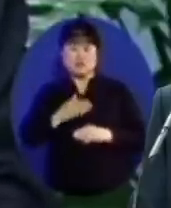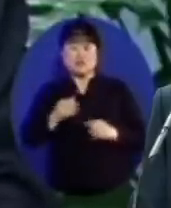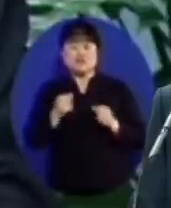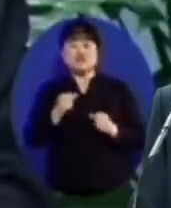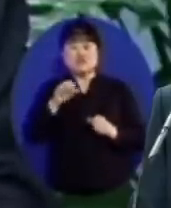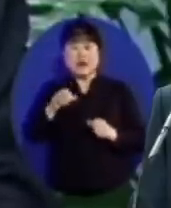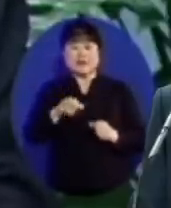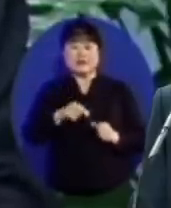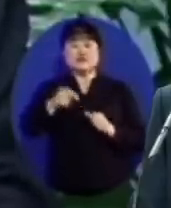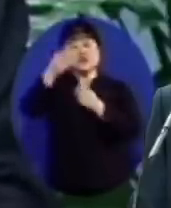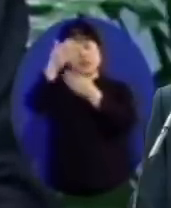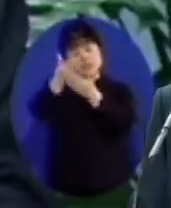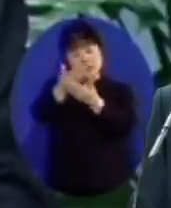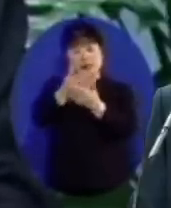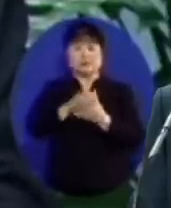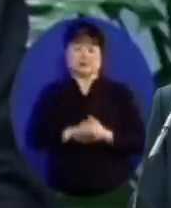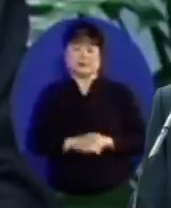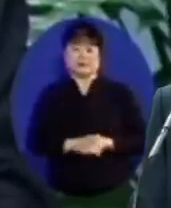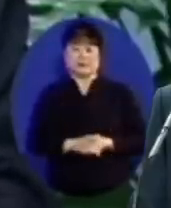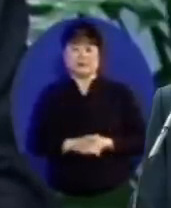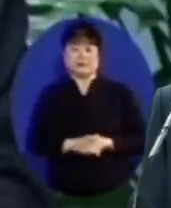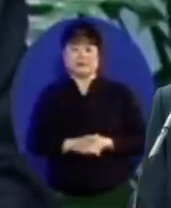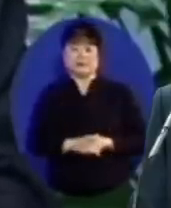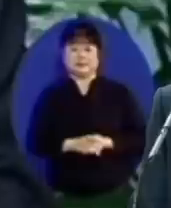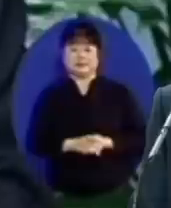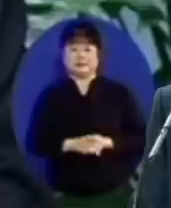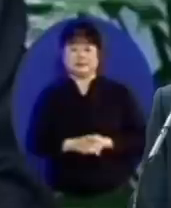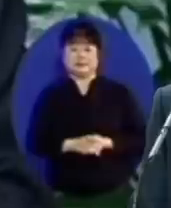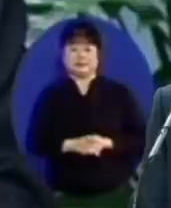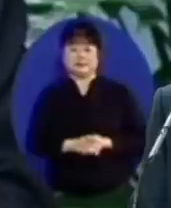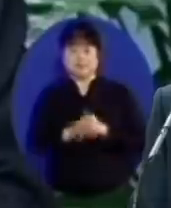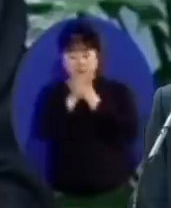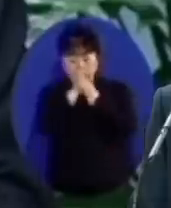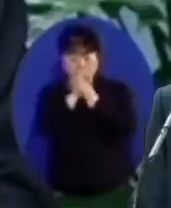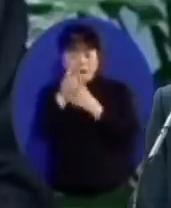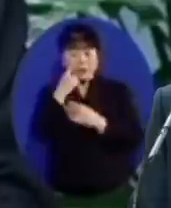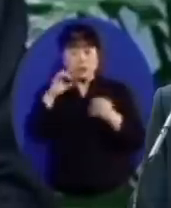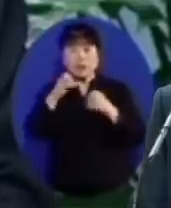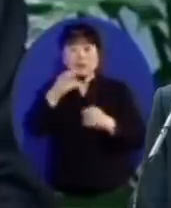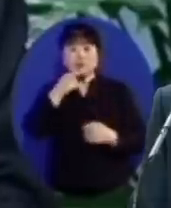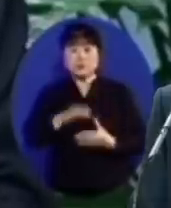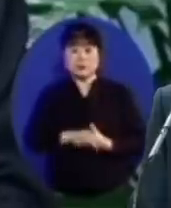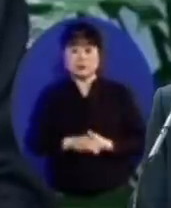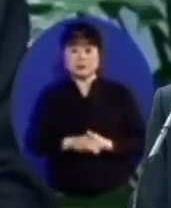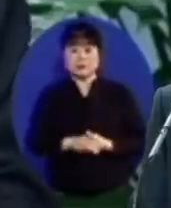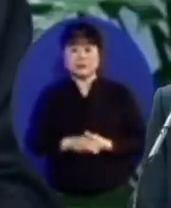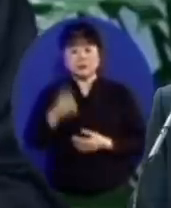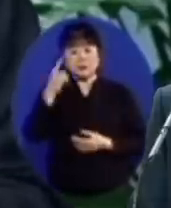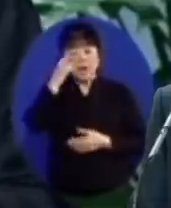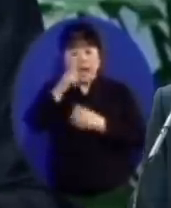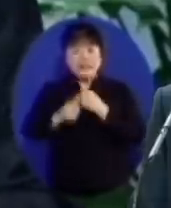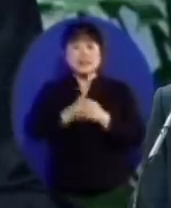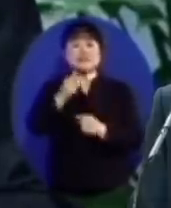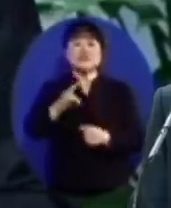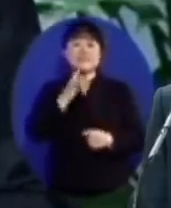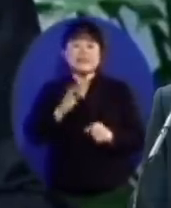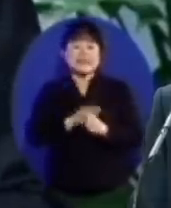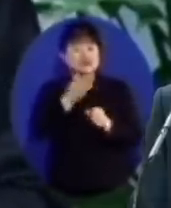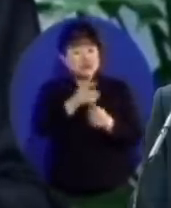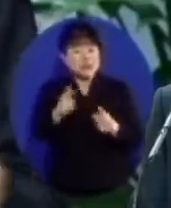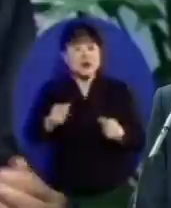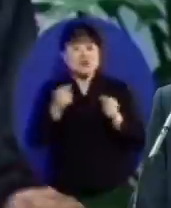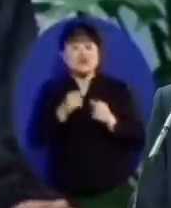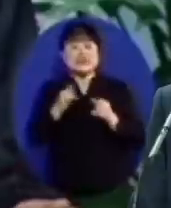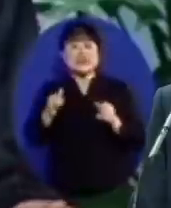하나님이 구출해 주셔야 되지 않겠습니까? 그렇게 해도 대답이 없습니다. 왜냐? 하나님이 우리만 사랑하는 게 아니라